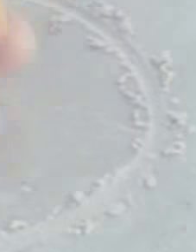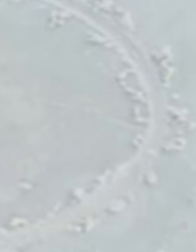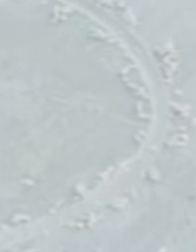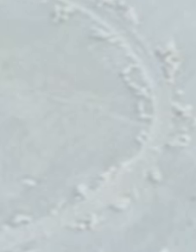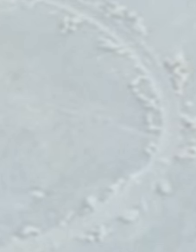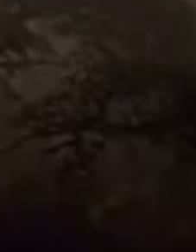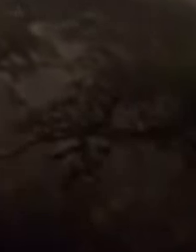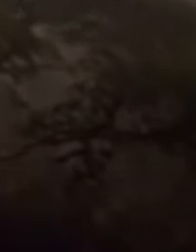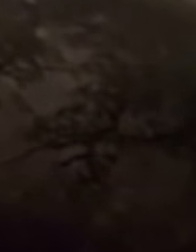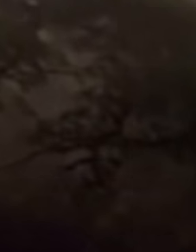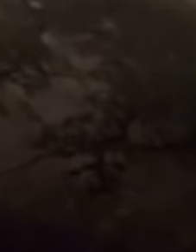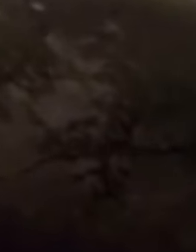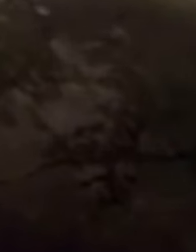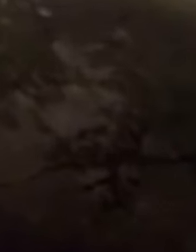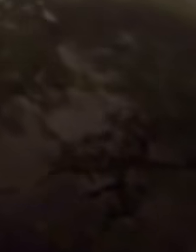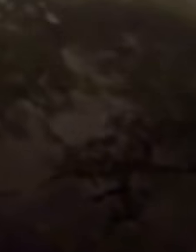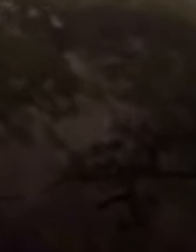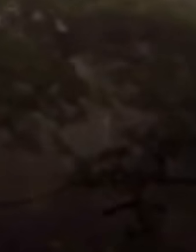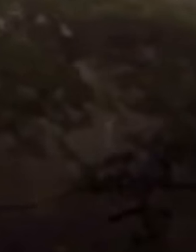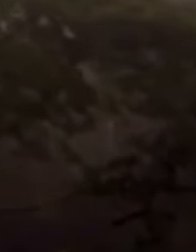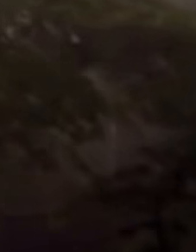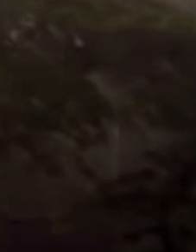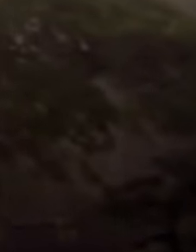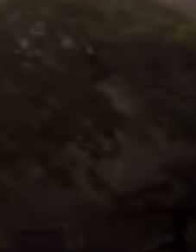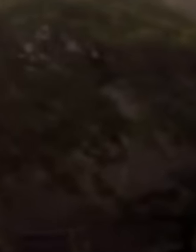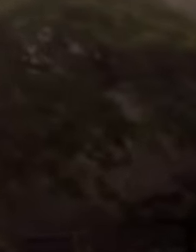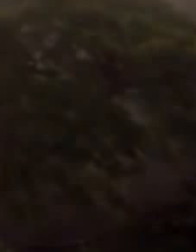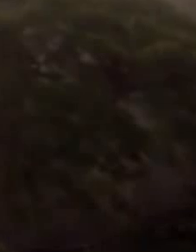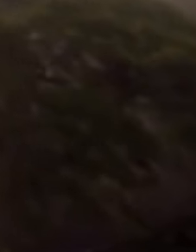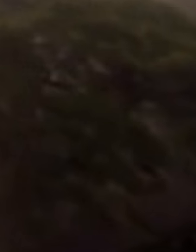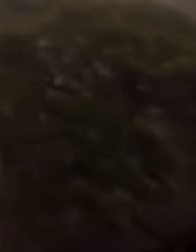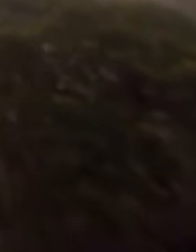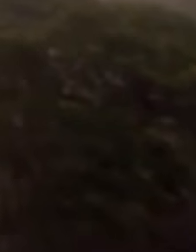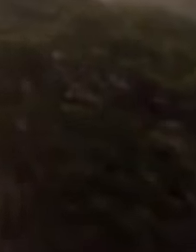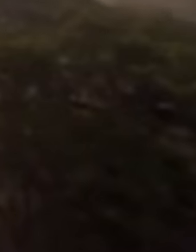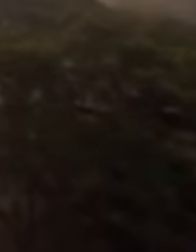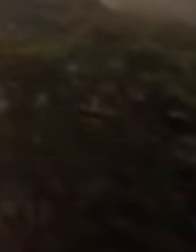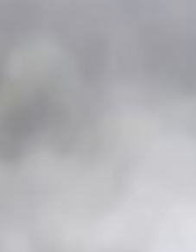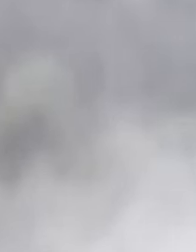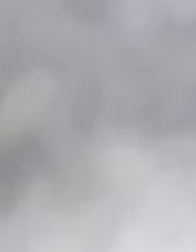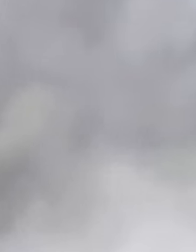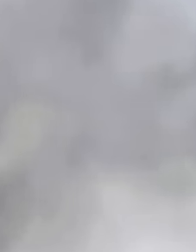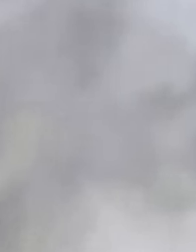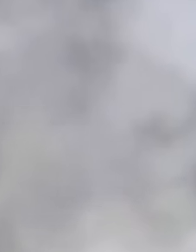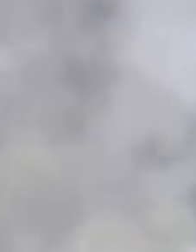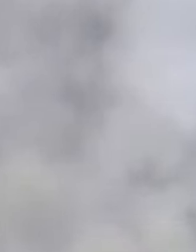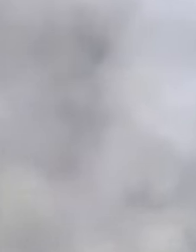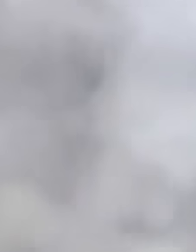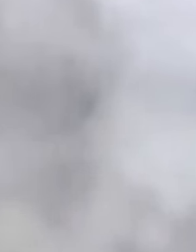사랑하세요. 안 주고 싶지 왜 안 주고 싶겠어요. 그러나 부르짖어야 말이지. 부르짖지